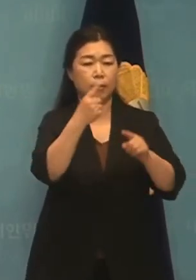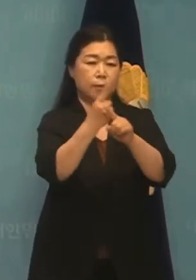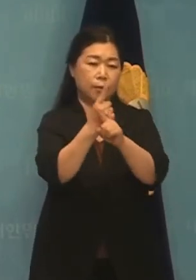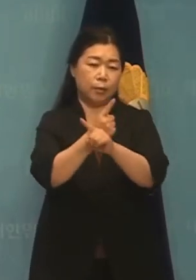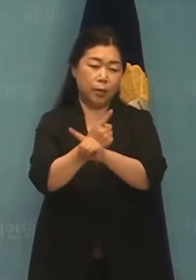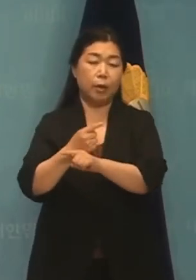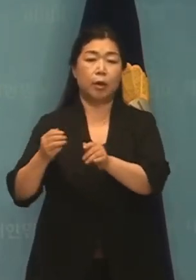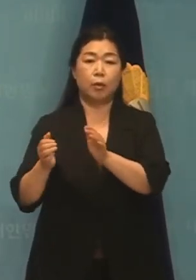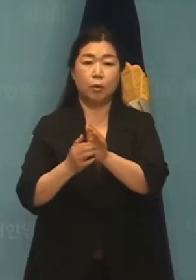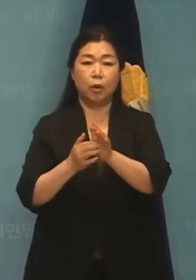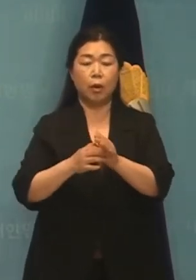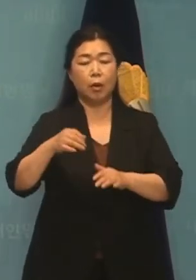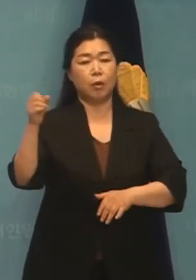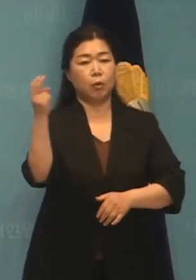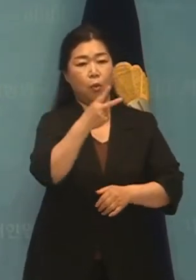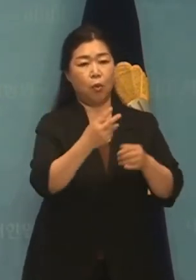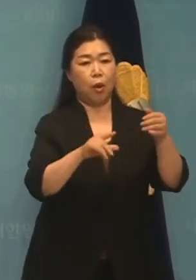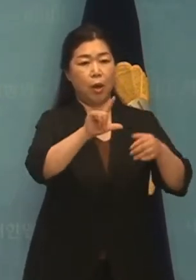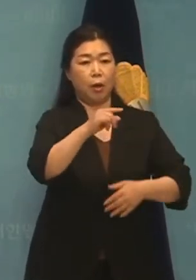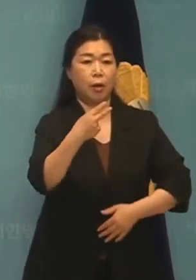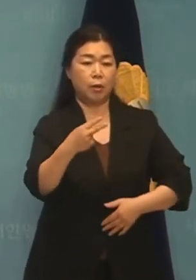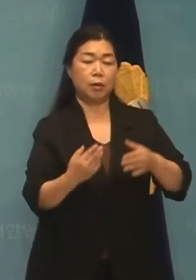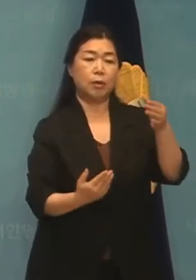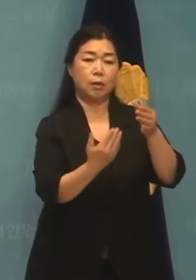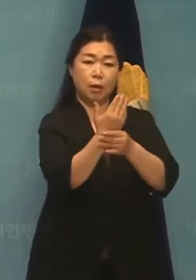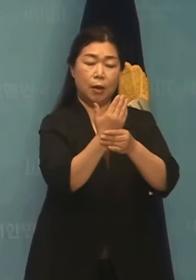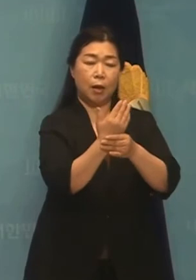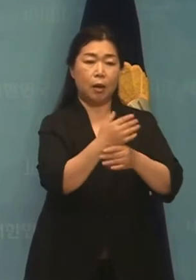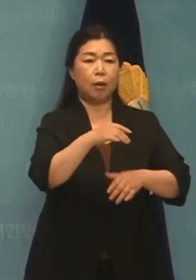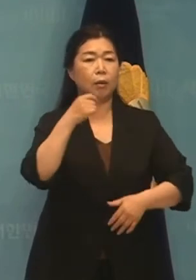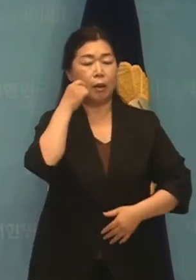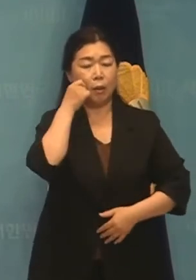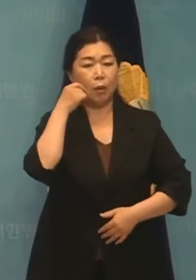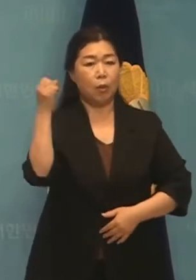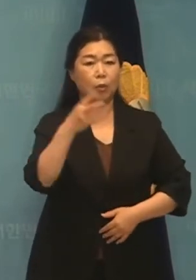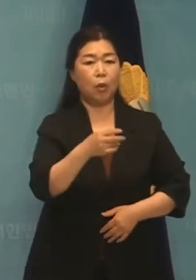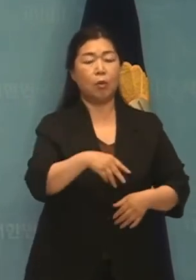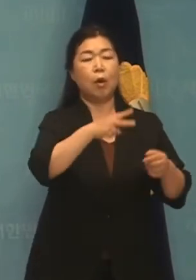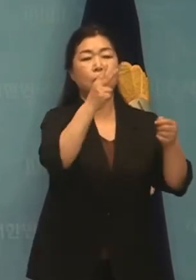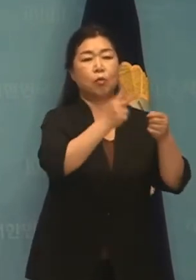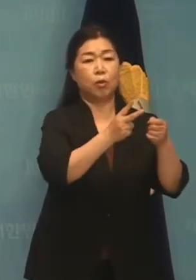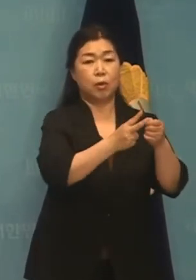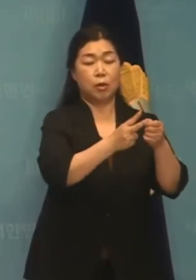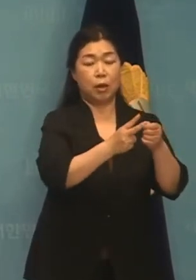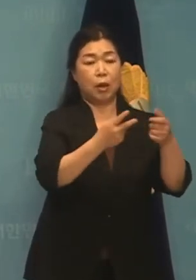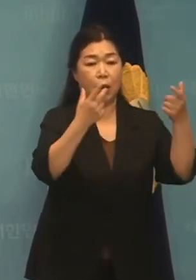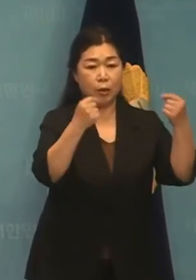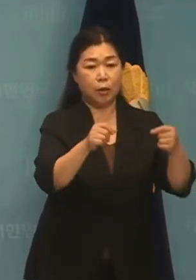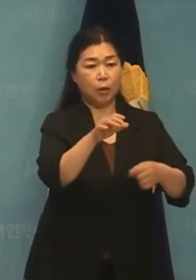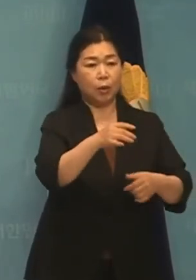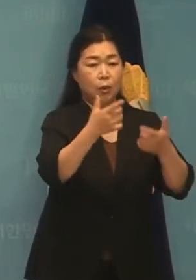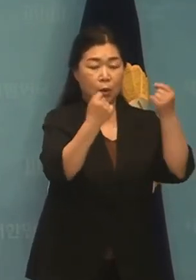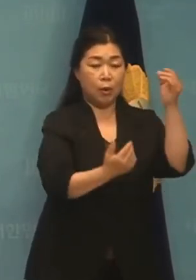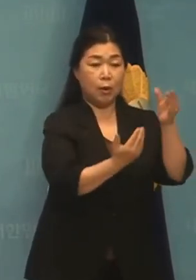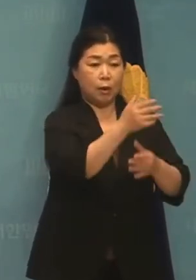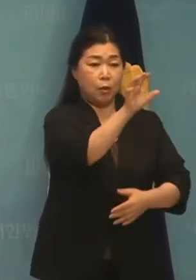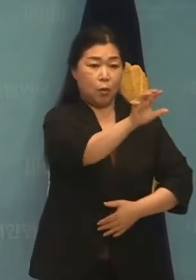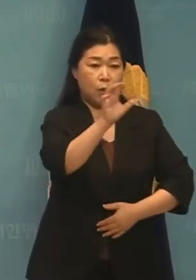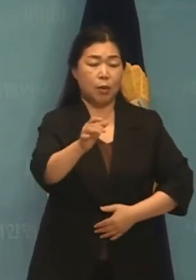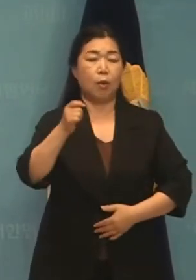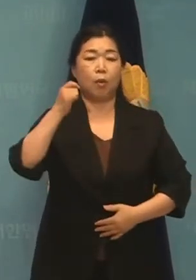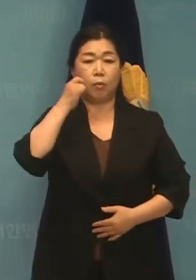정비함으로써 제2의 LH 사태, 제2의 광평은 사태가 다시는 발생하지